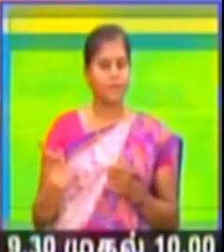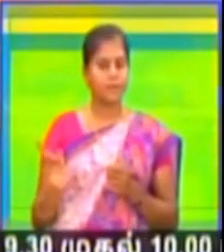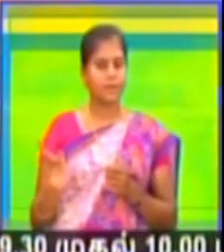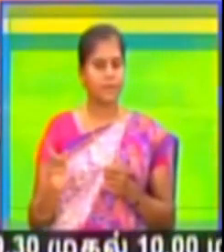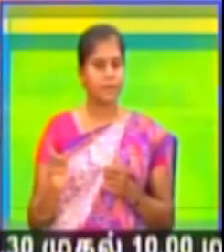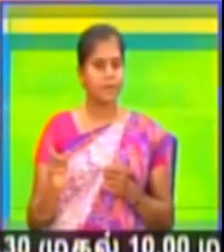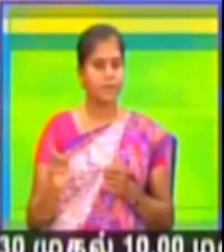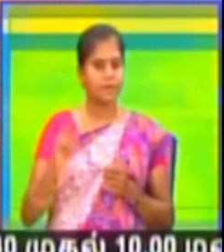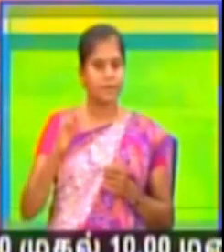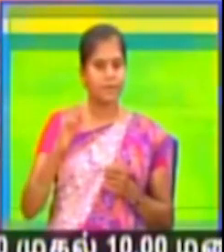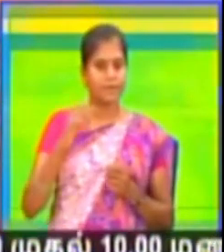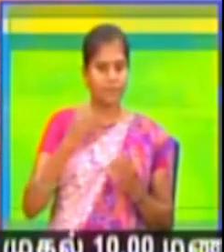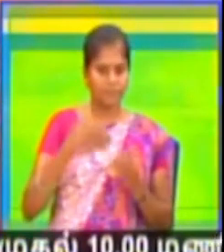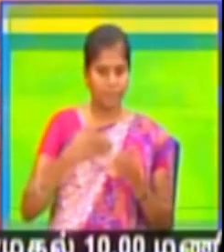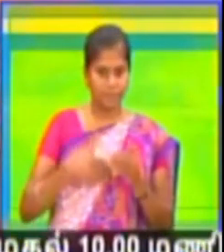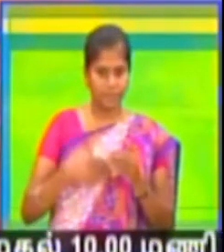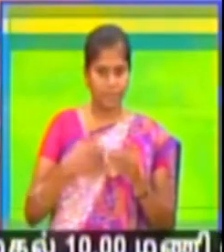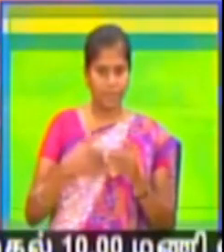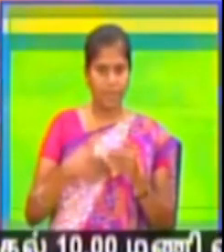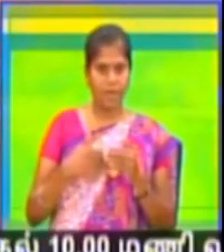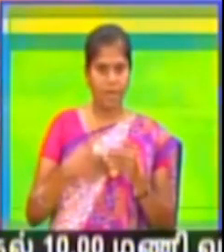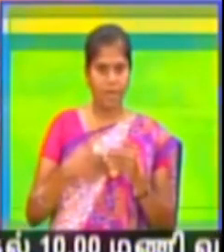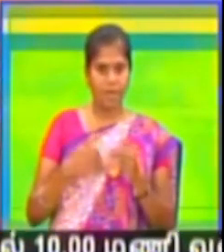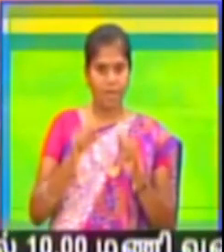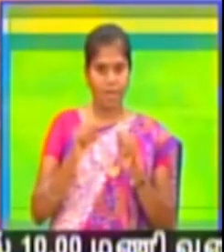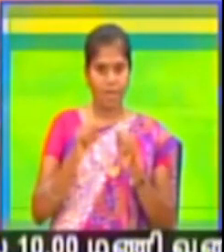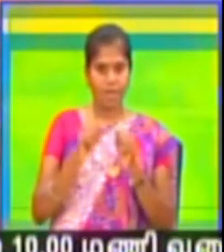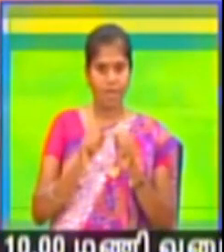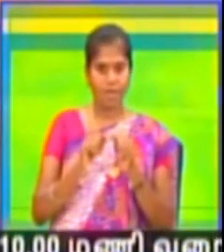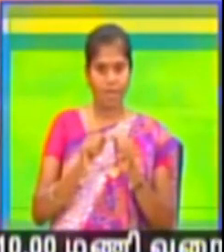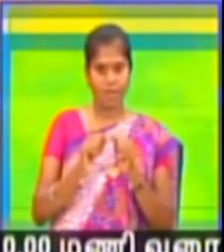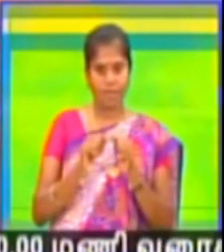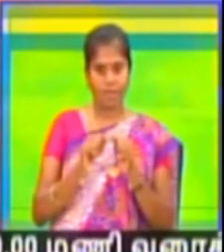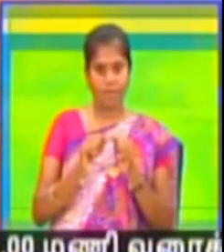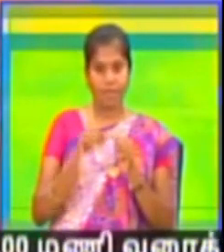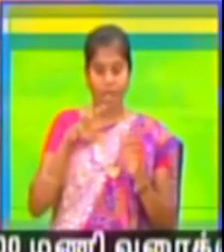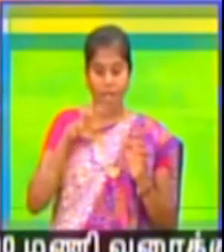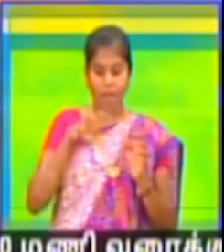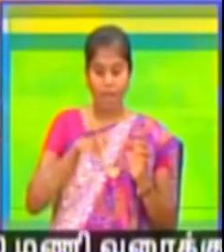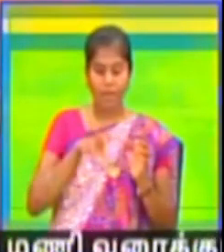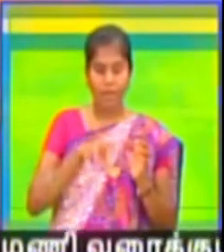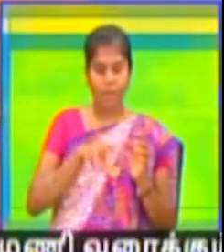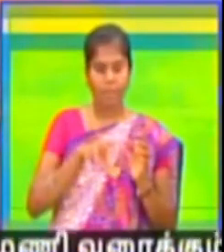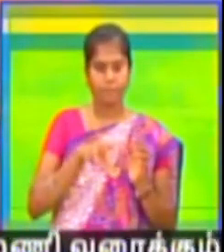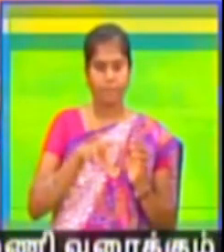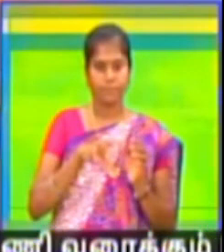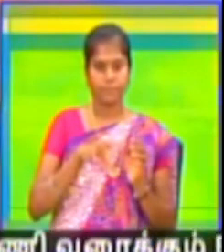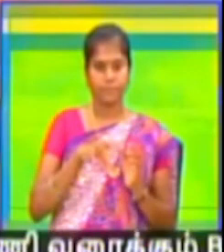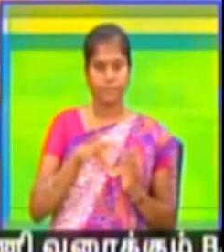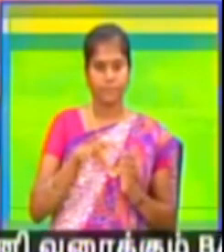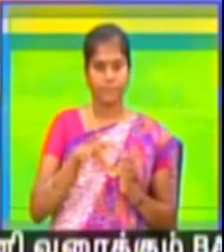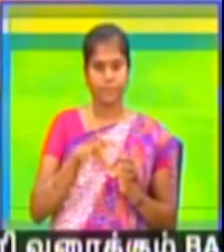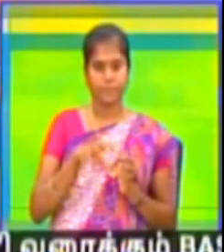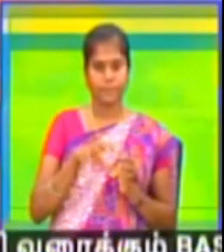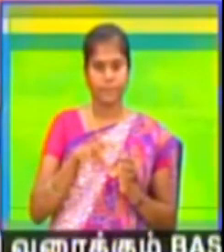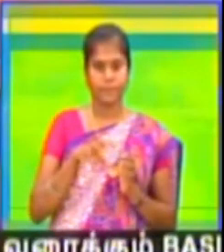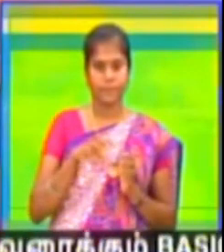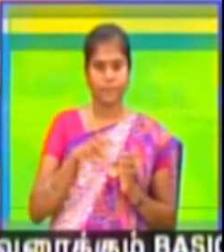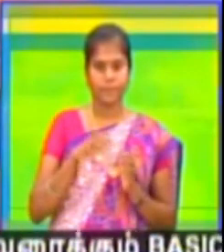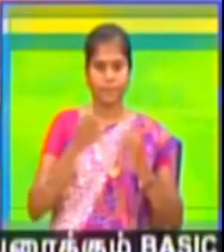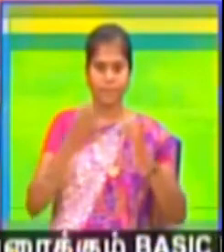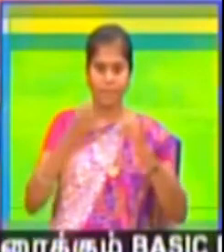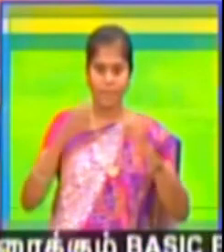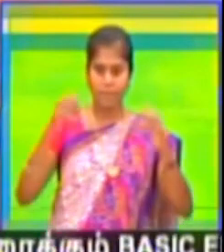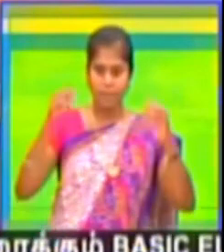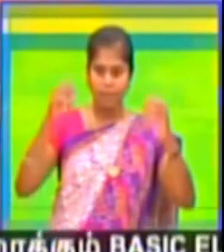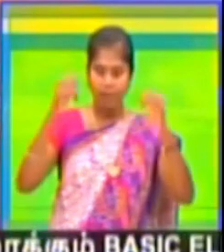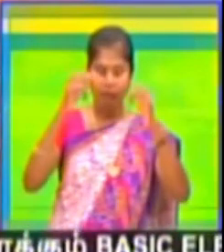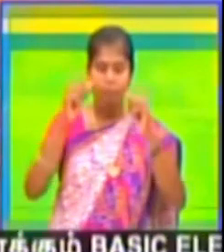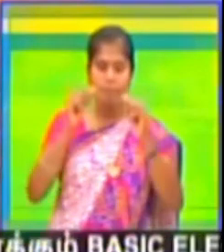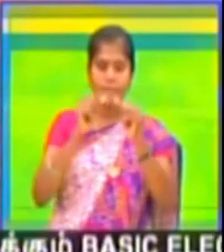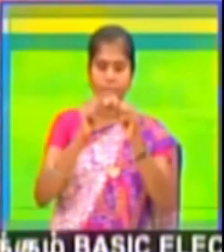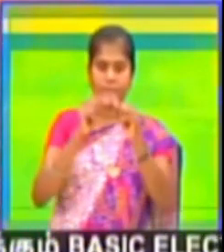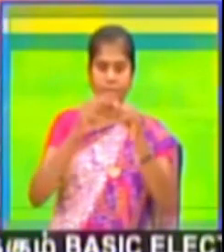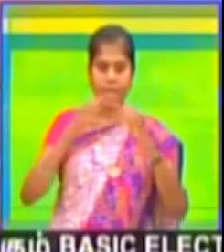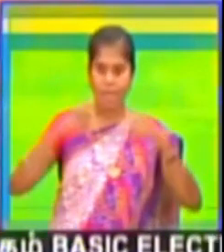தெற்கில் மட்டும் தென் அமெரிக்கா அப்படிங்கிற கண்டம். இதுதான் வட அமெரிக்காவினுடைய